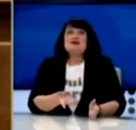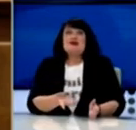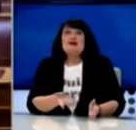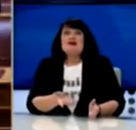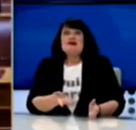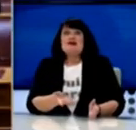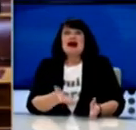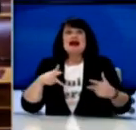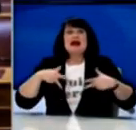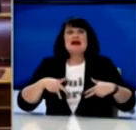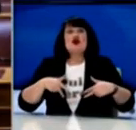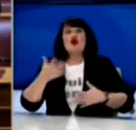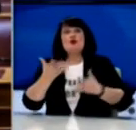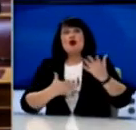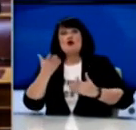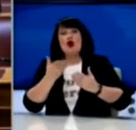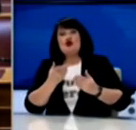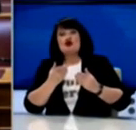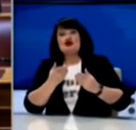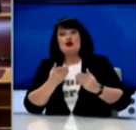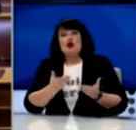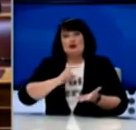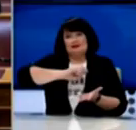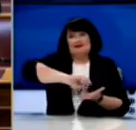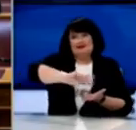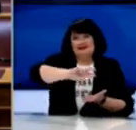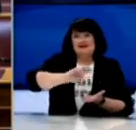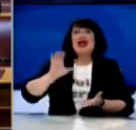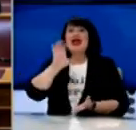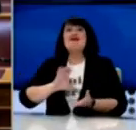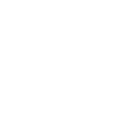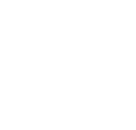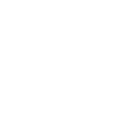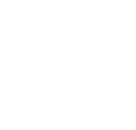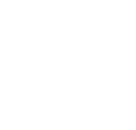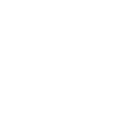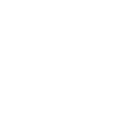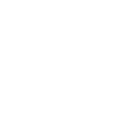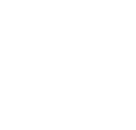στον κρατικό προϋπολογισμό σε αντιστοιχεία με τους υπόλοιπους Ευρωπαίους αγρότες και κτηνοτρόφους.